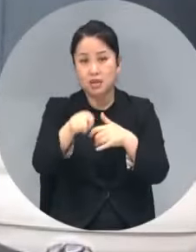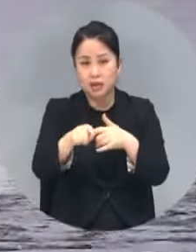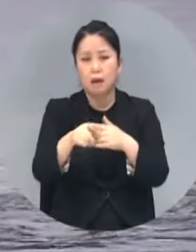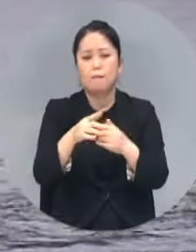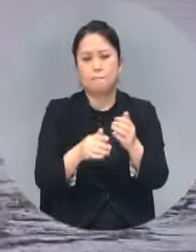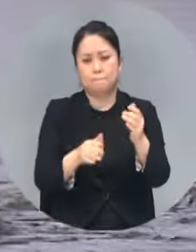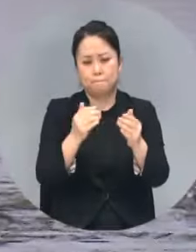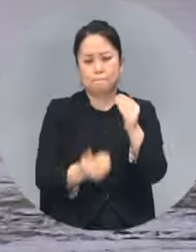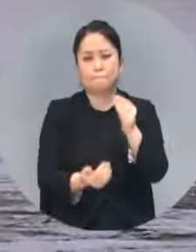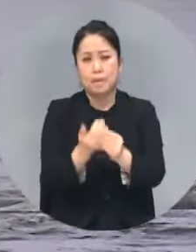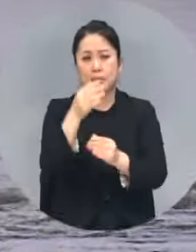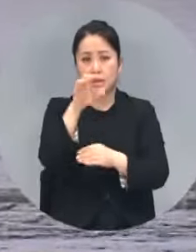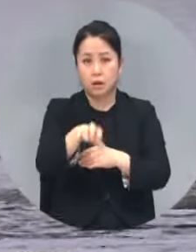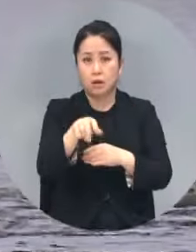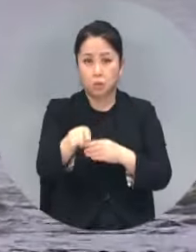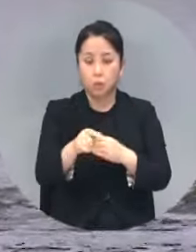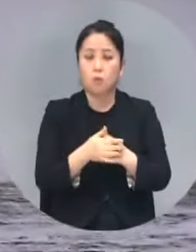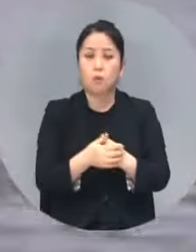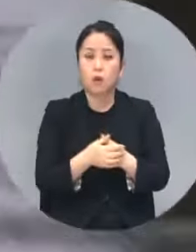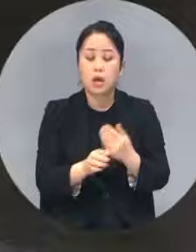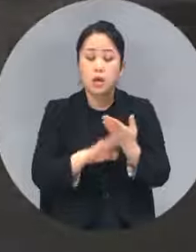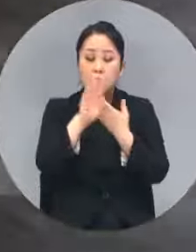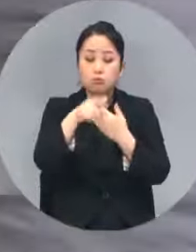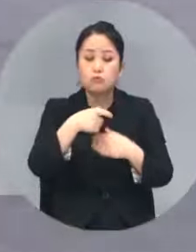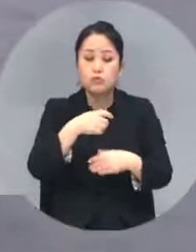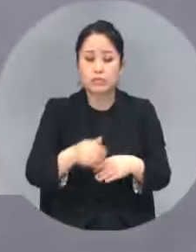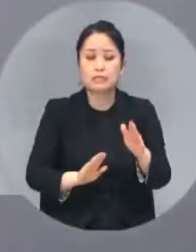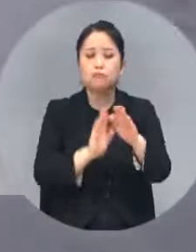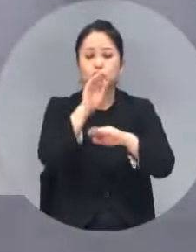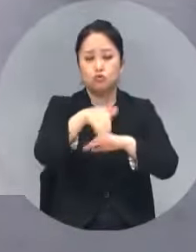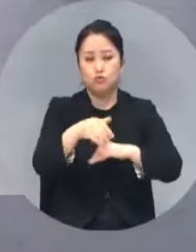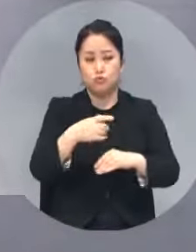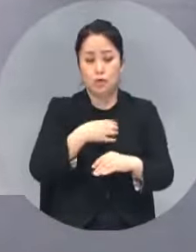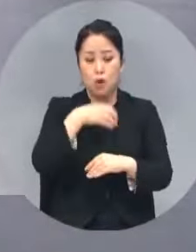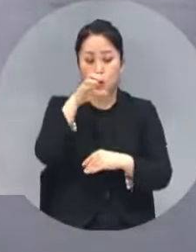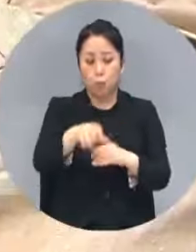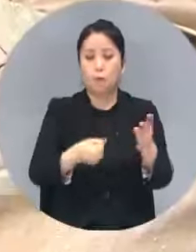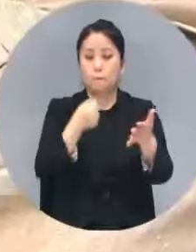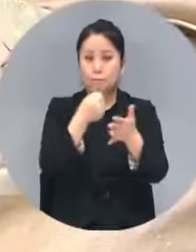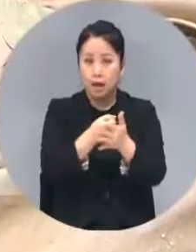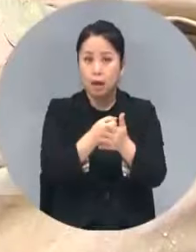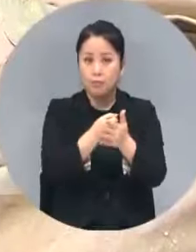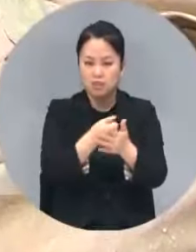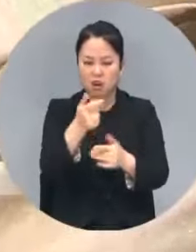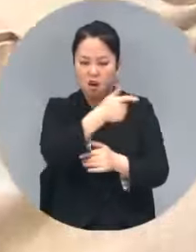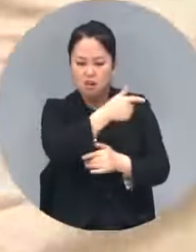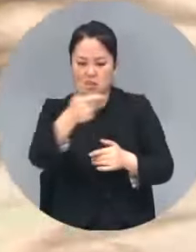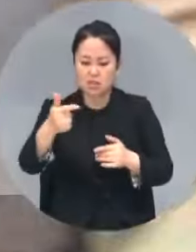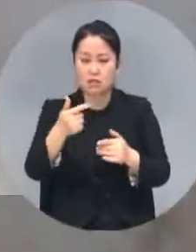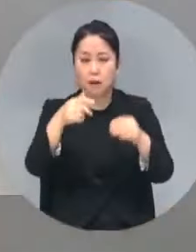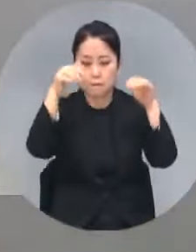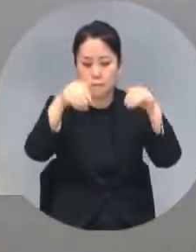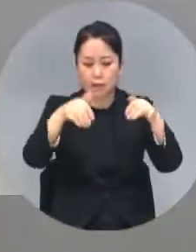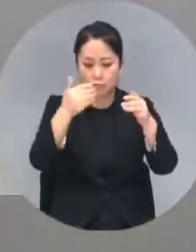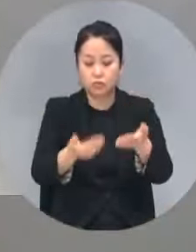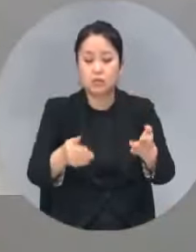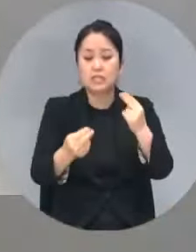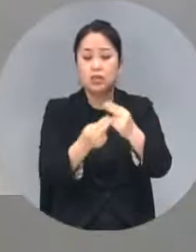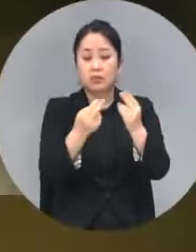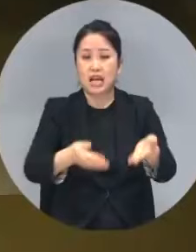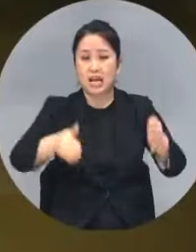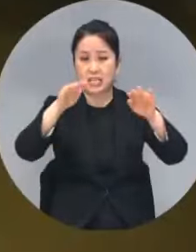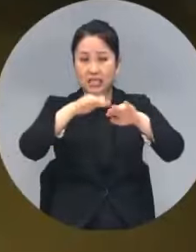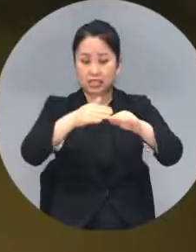맞은 곳입니다 이후 침수 위험 지구로 지정되면서 대규모 빗물 저장 시설 필요성이 지속적으로